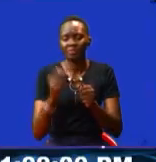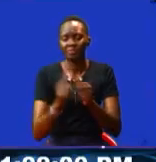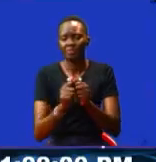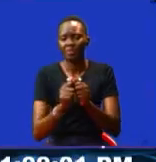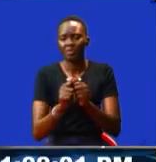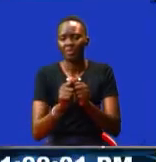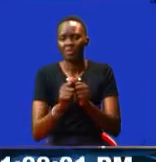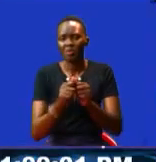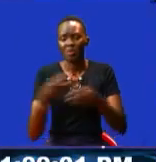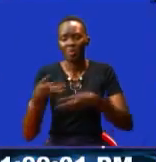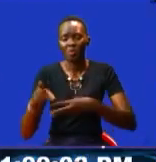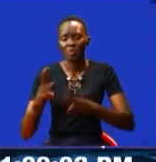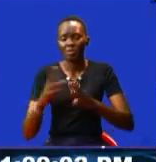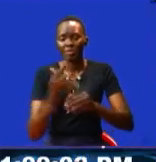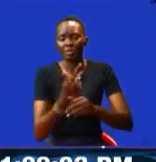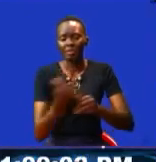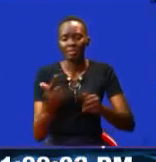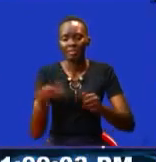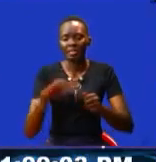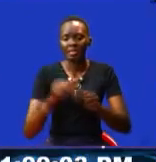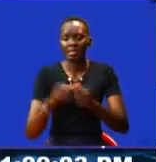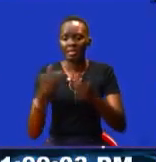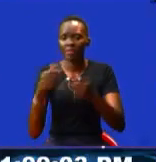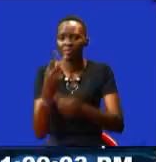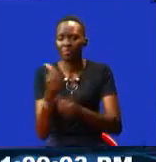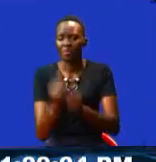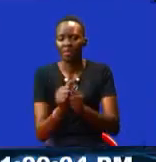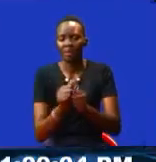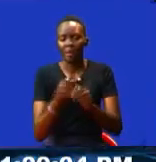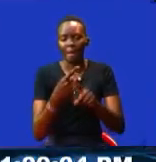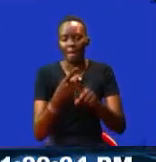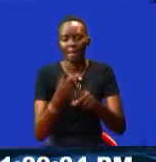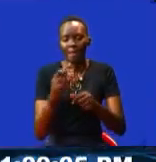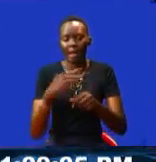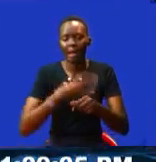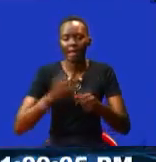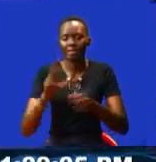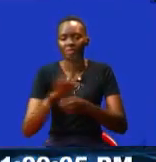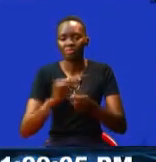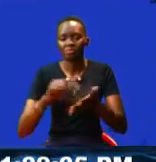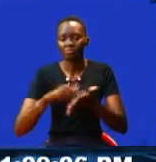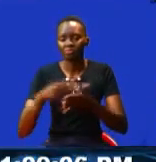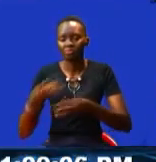kila mahali unapewa pesa na unaambiwa pesa hizi zinatumika kiwango fulani. Ekawa wuoke county